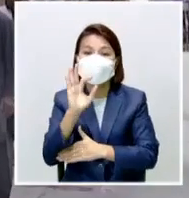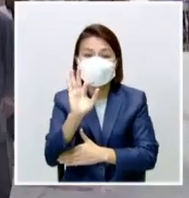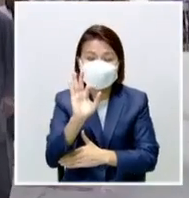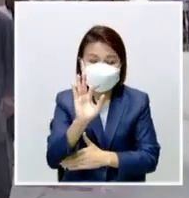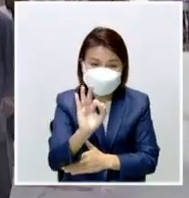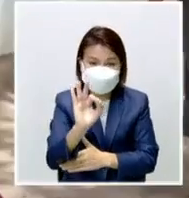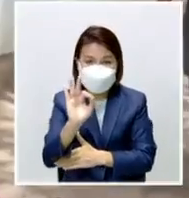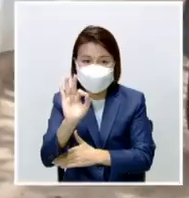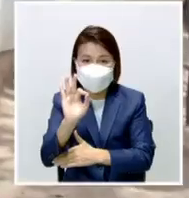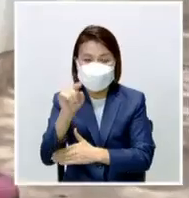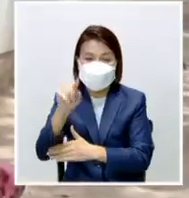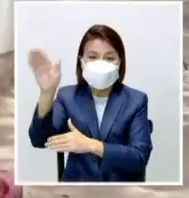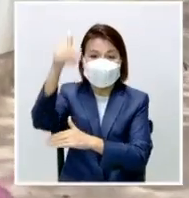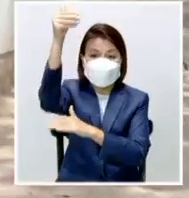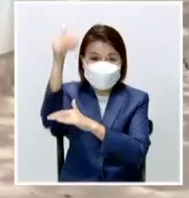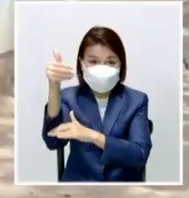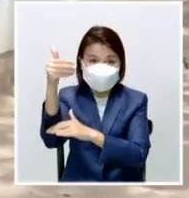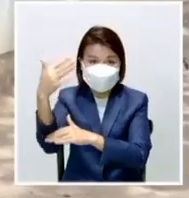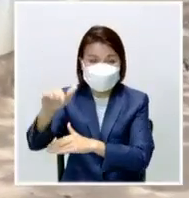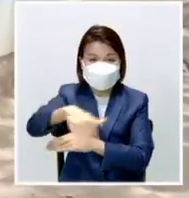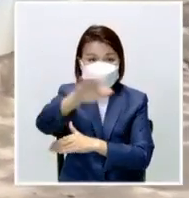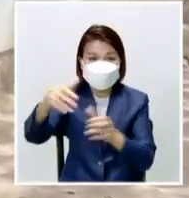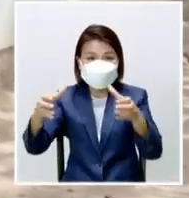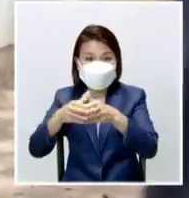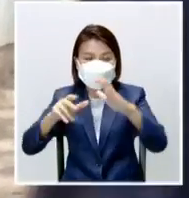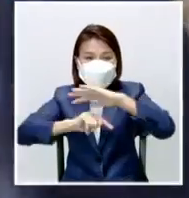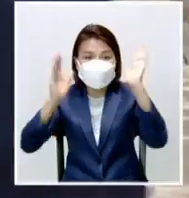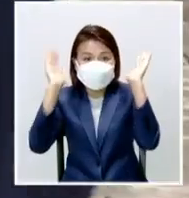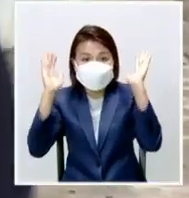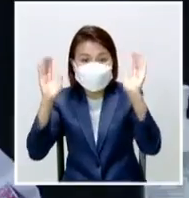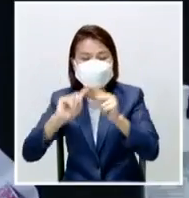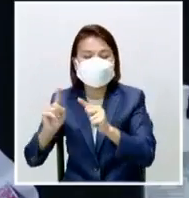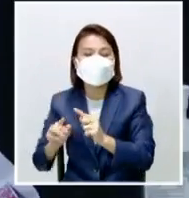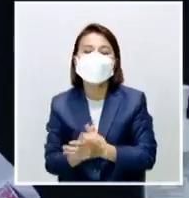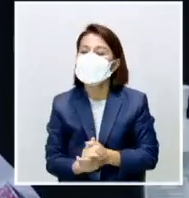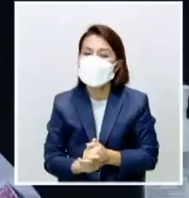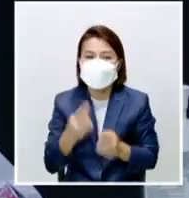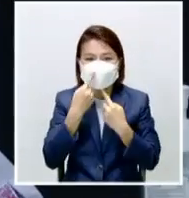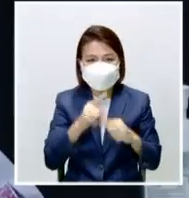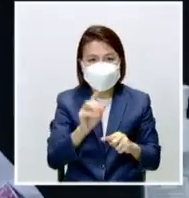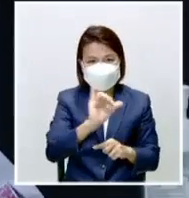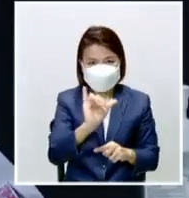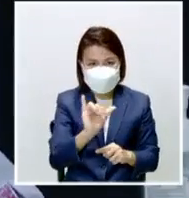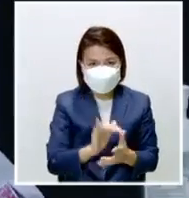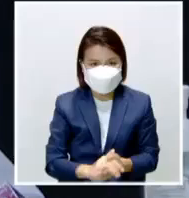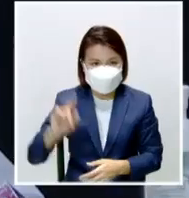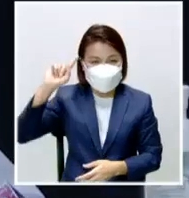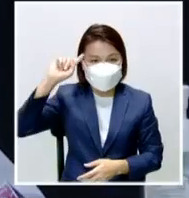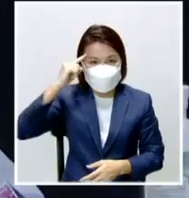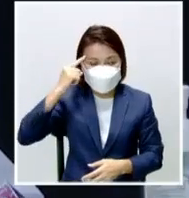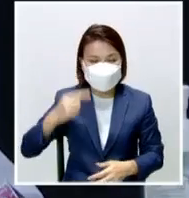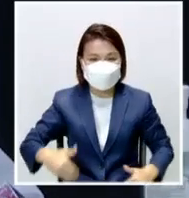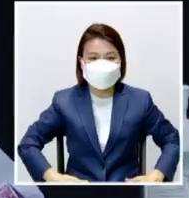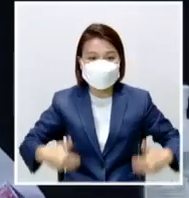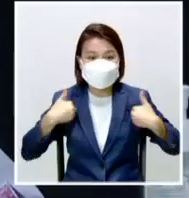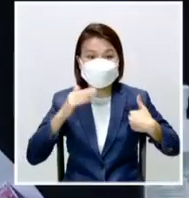สแห่งหนึ่งในเมืองนะคะซึ่งโฆษกตาลิบันก็ยังไม่ได้ออกมาแถลงใดๆเกี่ยวกับเรื่องนี้เช่นกันค่ะก็ยังไม่รู้ว่าชีวิตชาวอัฟกานจะ